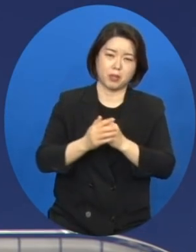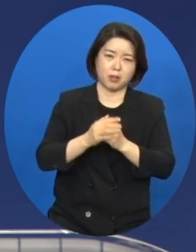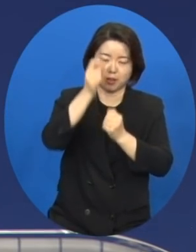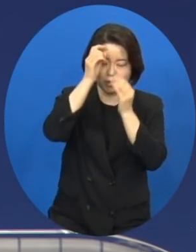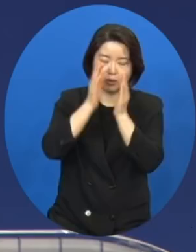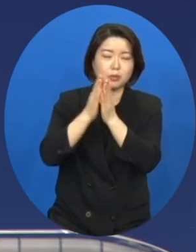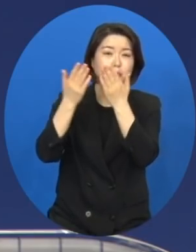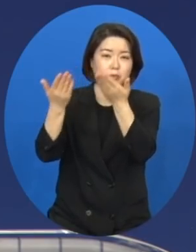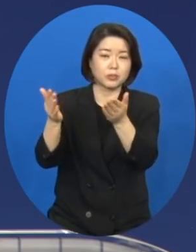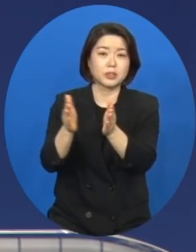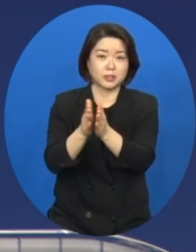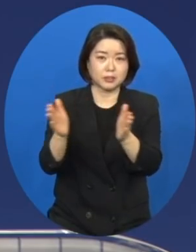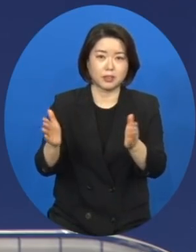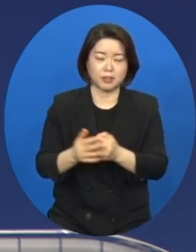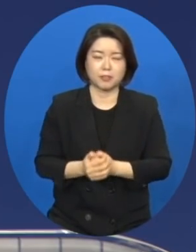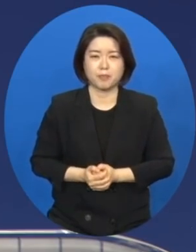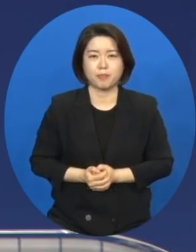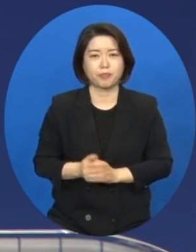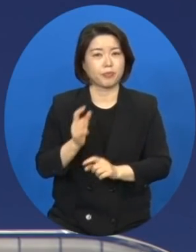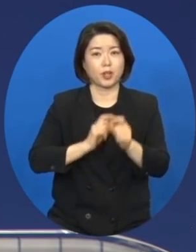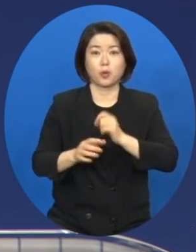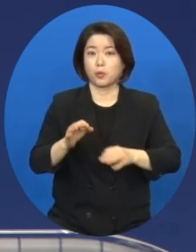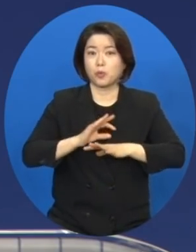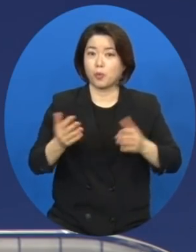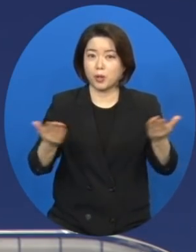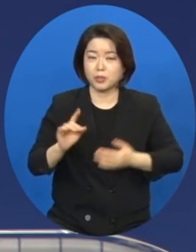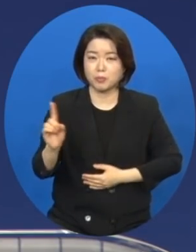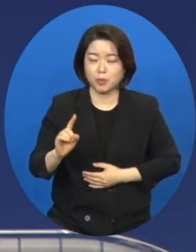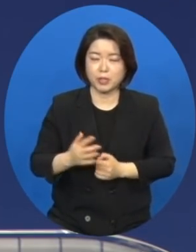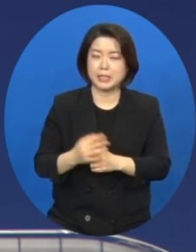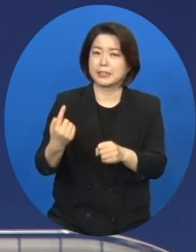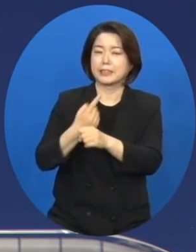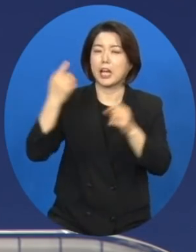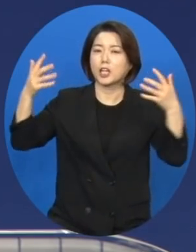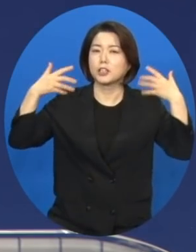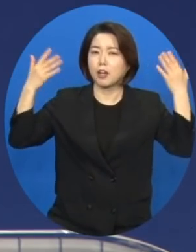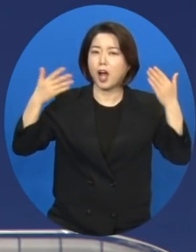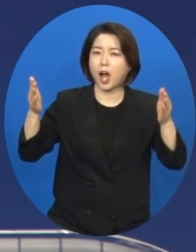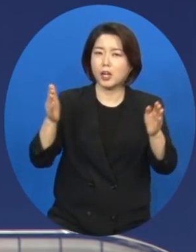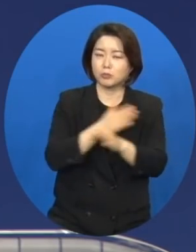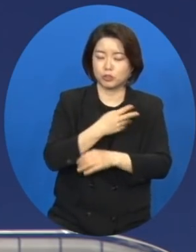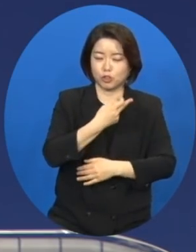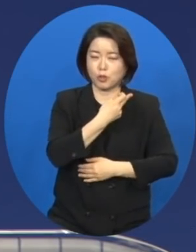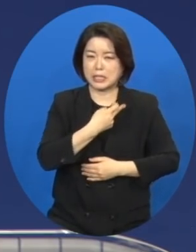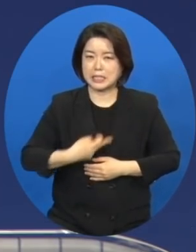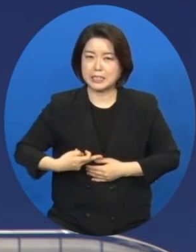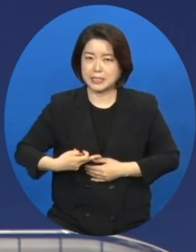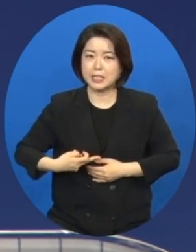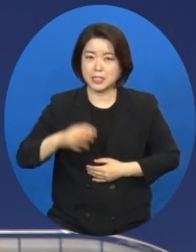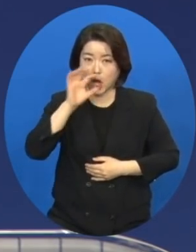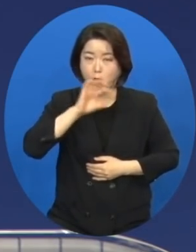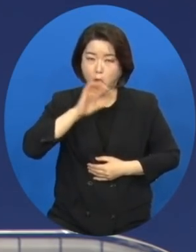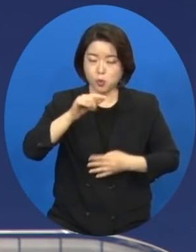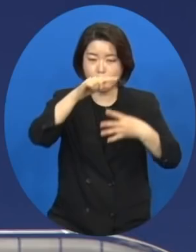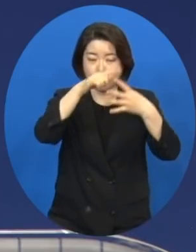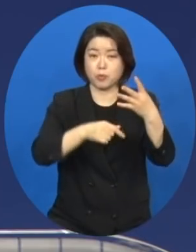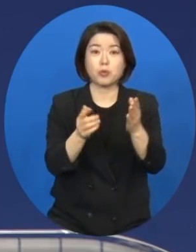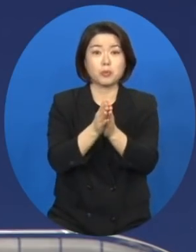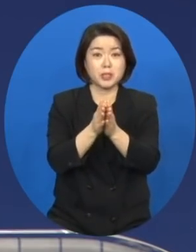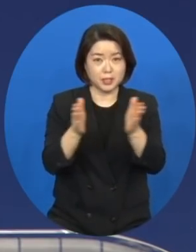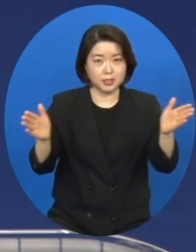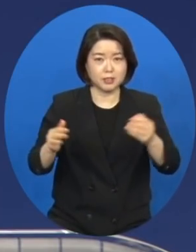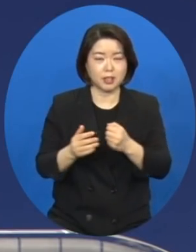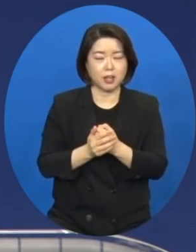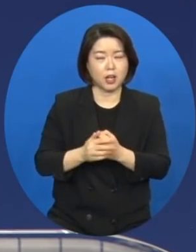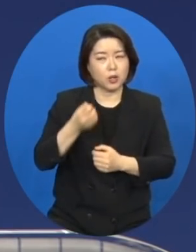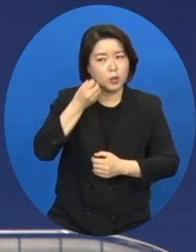겁니다. 더 놀라운 일은요, 작년 가을부터 제자를 삼는 제자 훈련을 시작했어요. 한